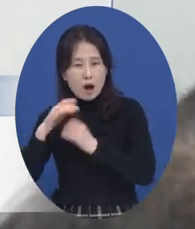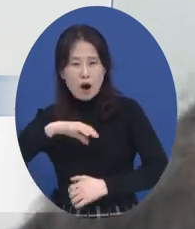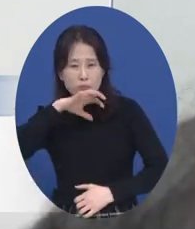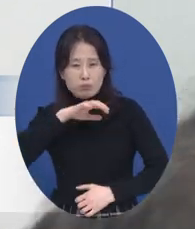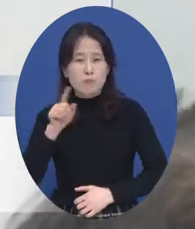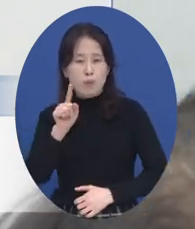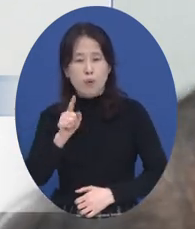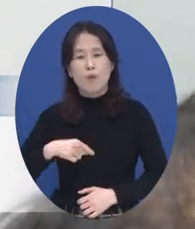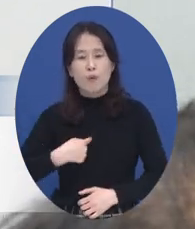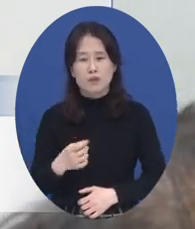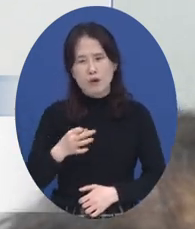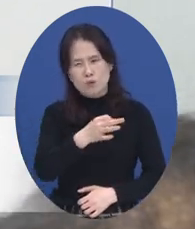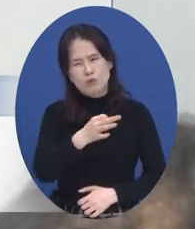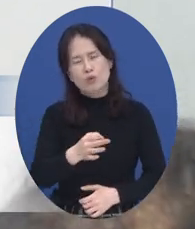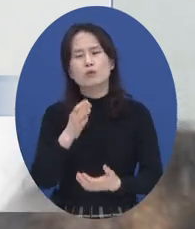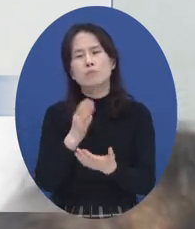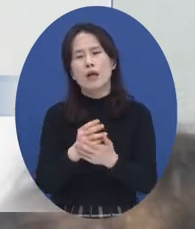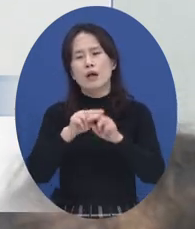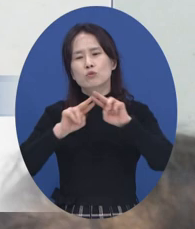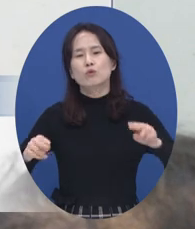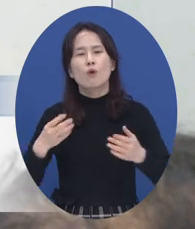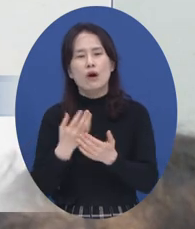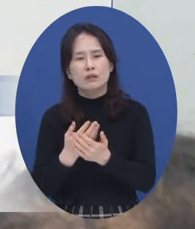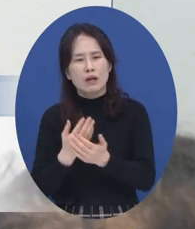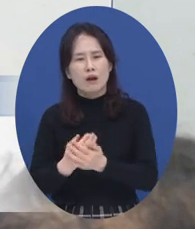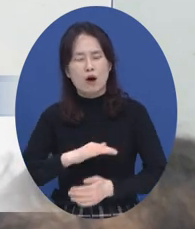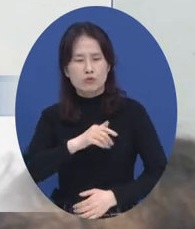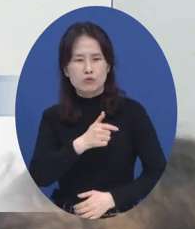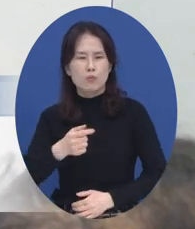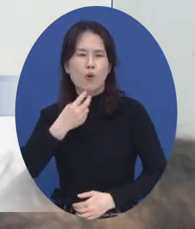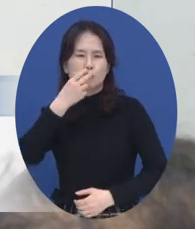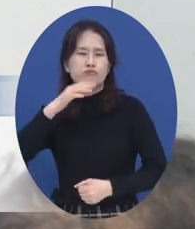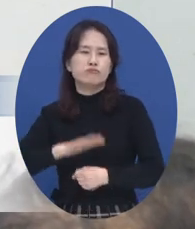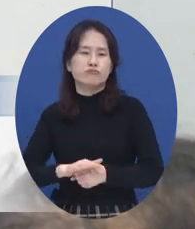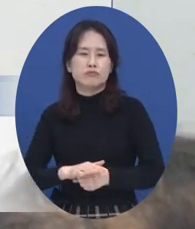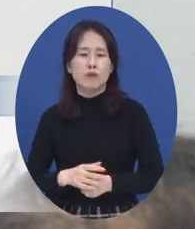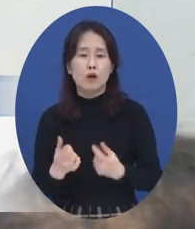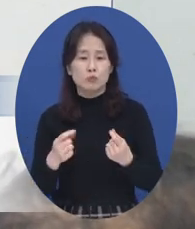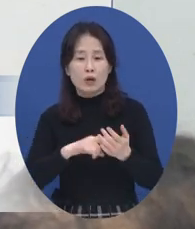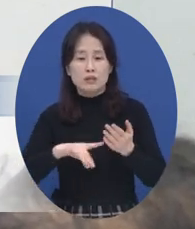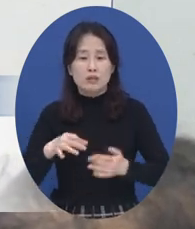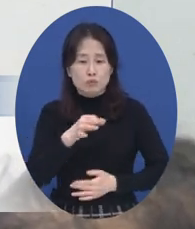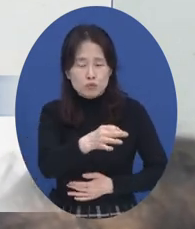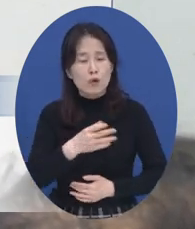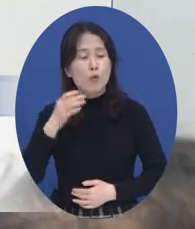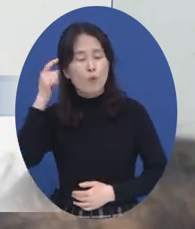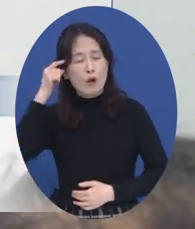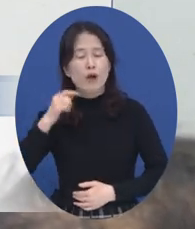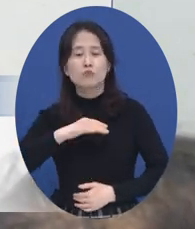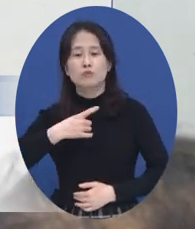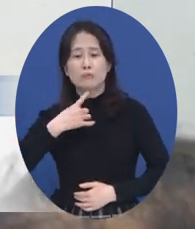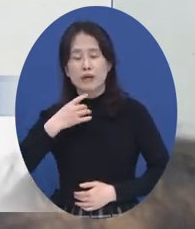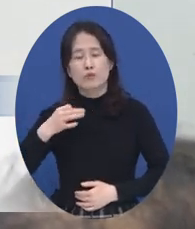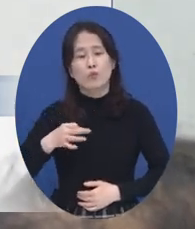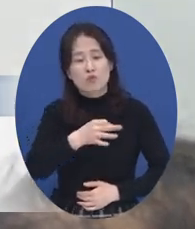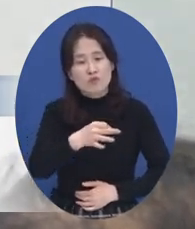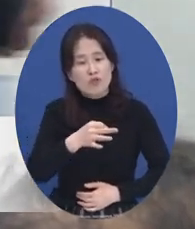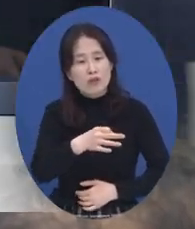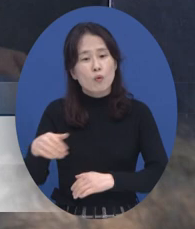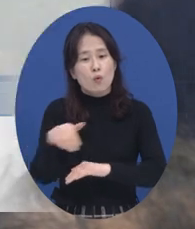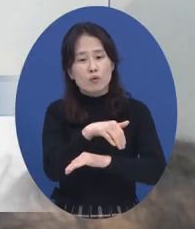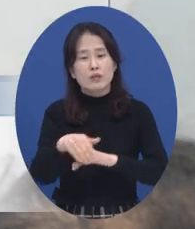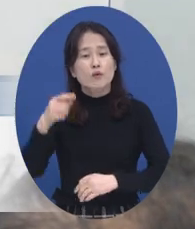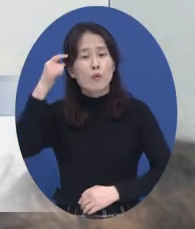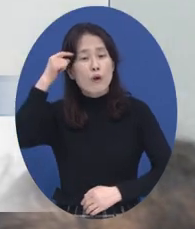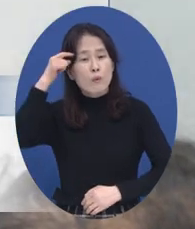그 다리 통행료 안 되게 달라. 우리 너무 억울하다. 똑같이 세금 내는데 왜 우리만 거기다 돈 내고